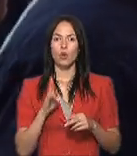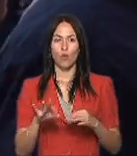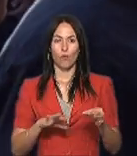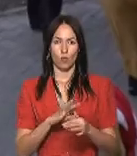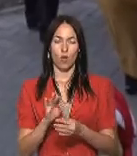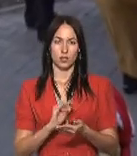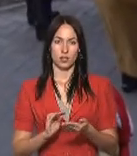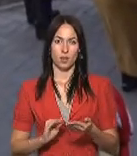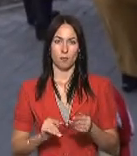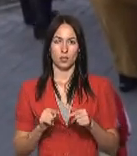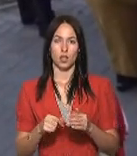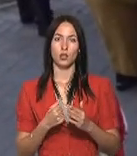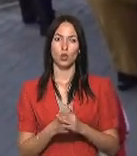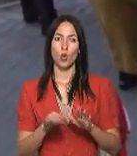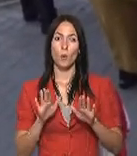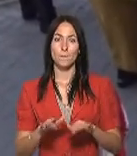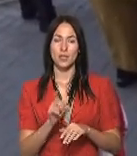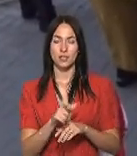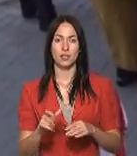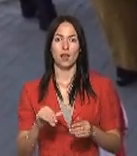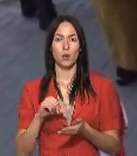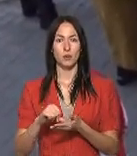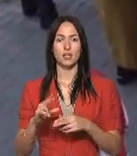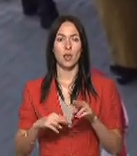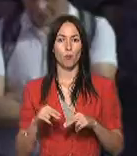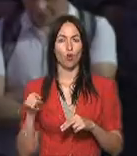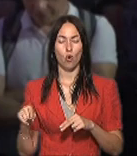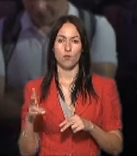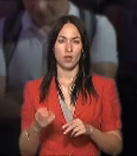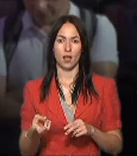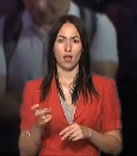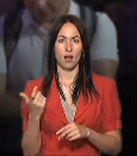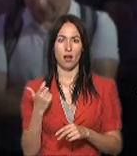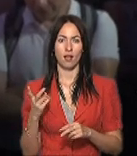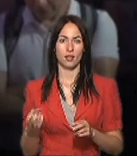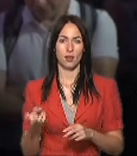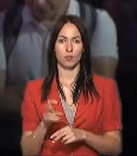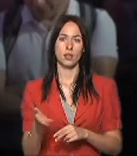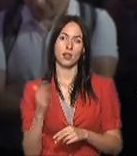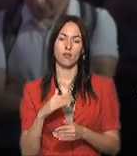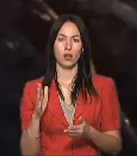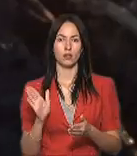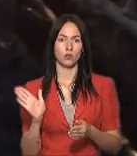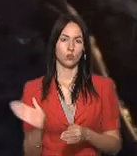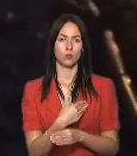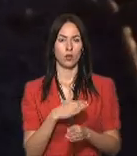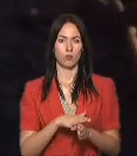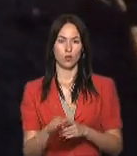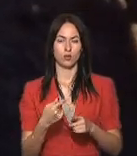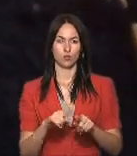записаний. До місцевих представники забудовника не прийшли. Давайте демонтуємо повністю цей забор.